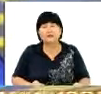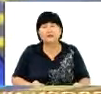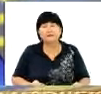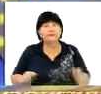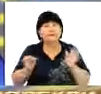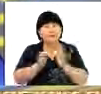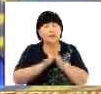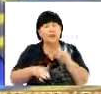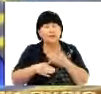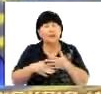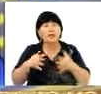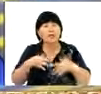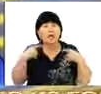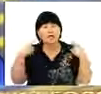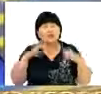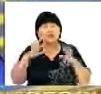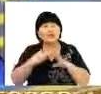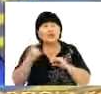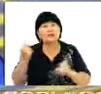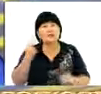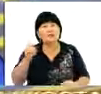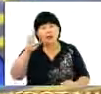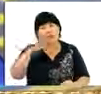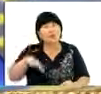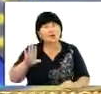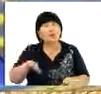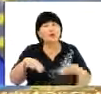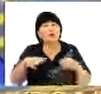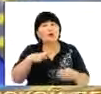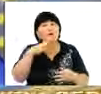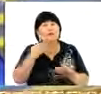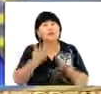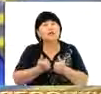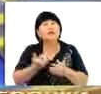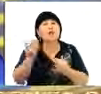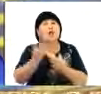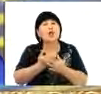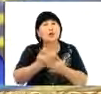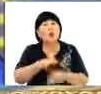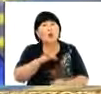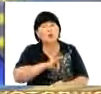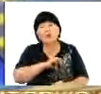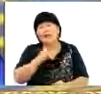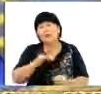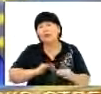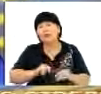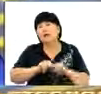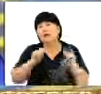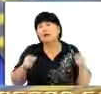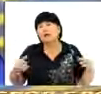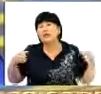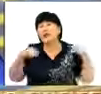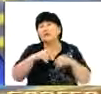В целях поддержки животноводства и в целом сельского хозяйства государством предоставляются многочисленные льготы. А кооперативы создаются, чтобы